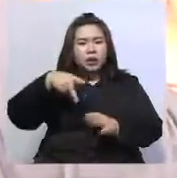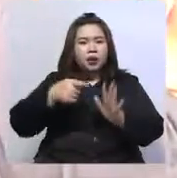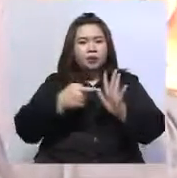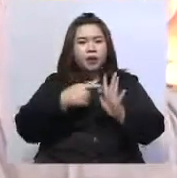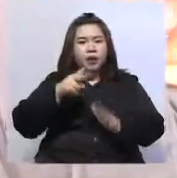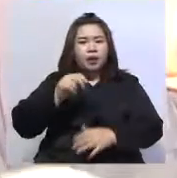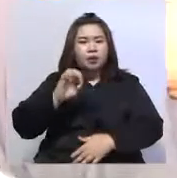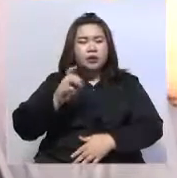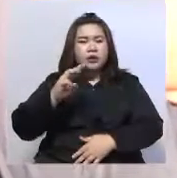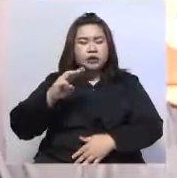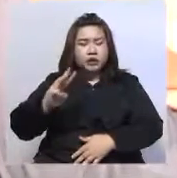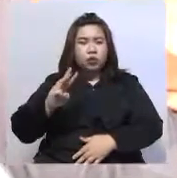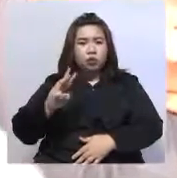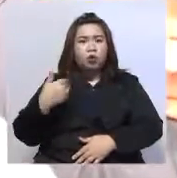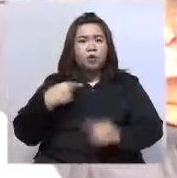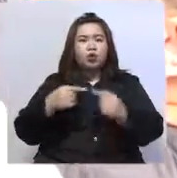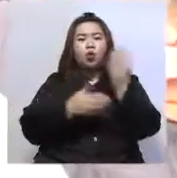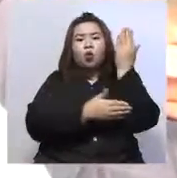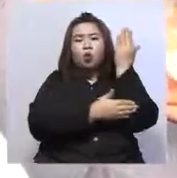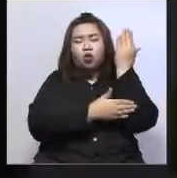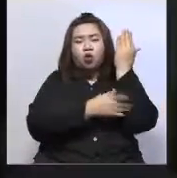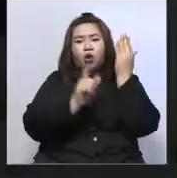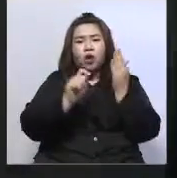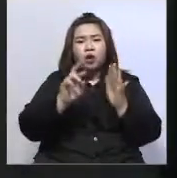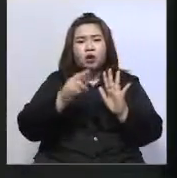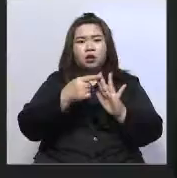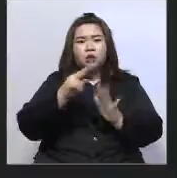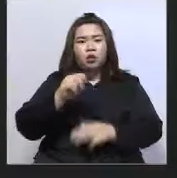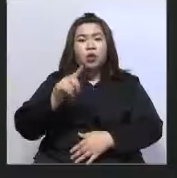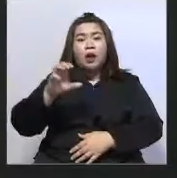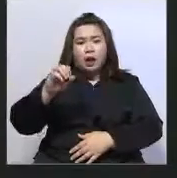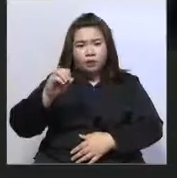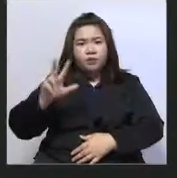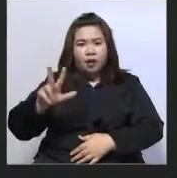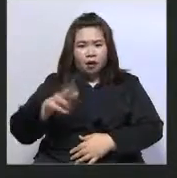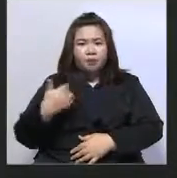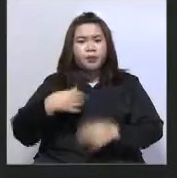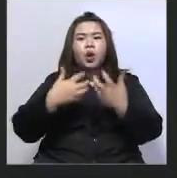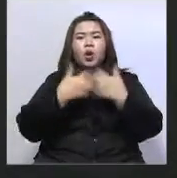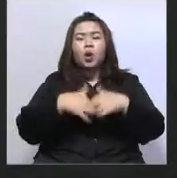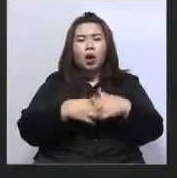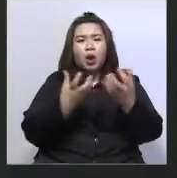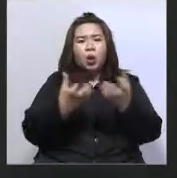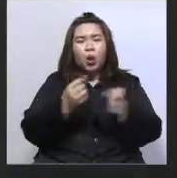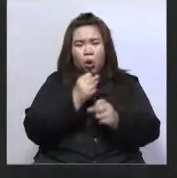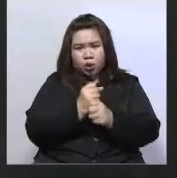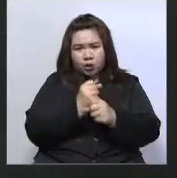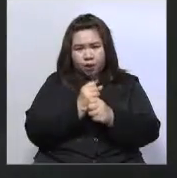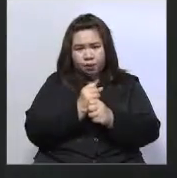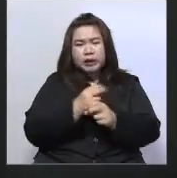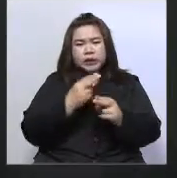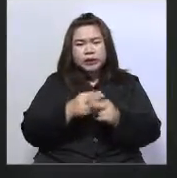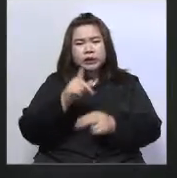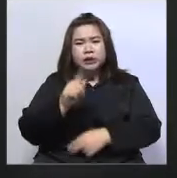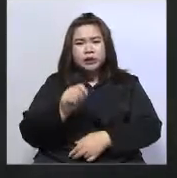จำกัดค่ะที่บริเวณซอยอรุณอมรินทร์53นะคะที่ตรงนี้เลยค่ะซึ่งเป็นโรงงานผลิตสินค้าตรีชดา